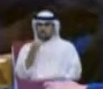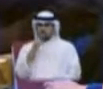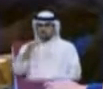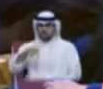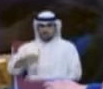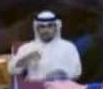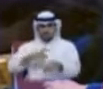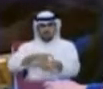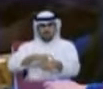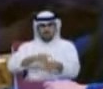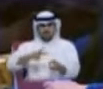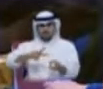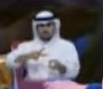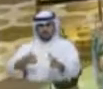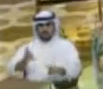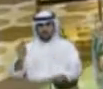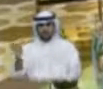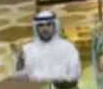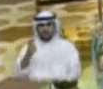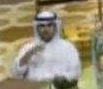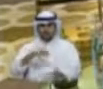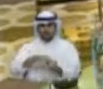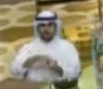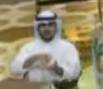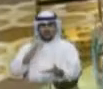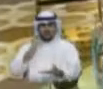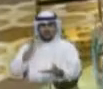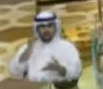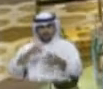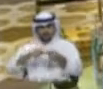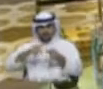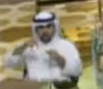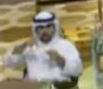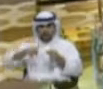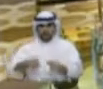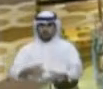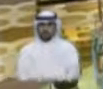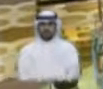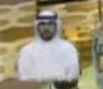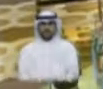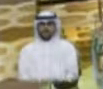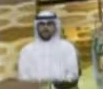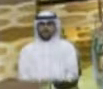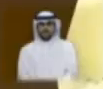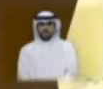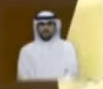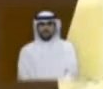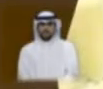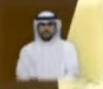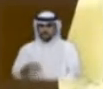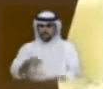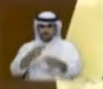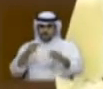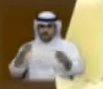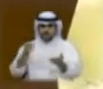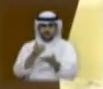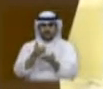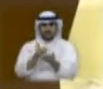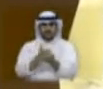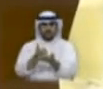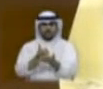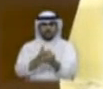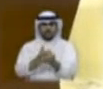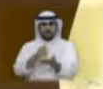المتسارعة التي تشهدها المنطقة اقتصاديا واجتماعيا. التغيرات الاقتصادية